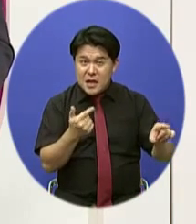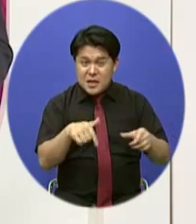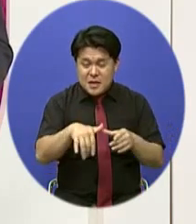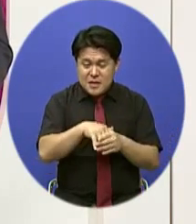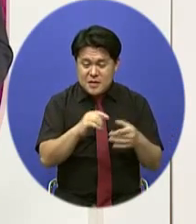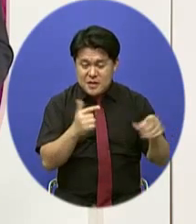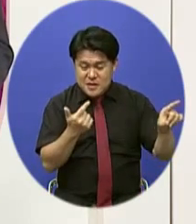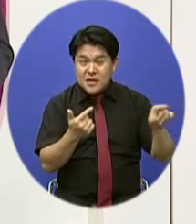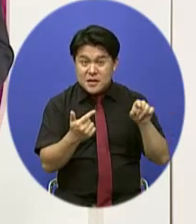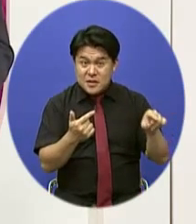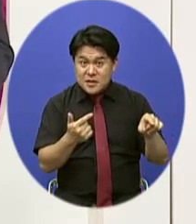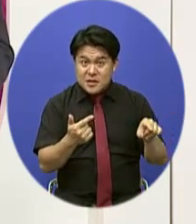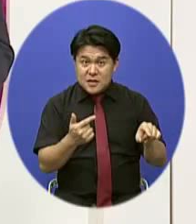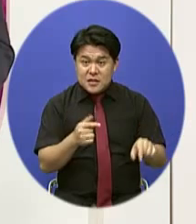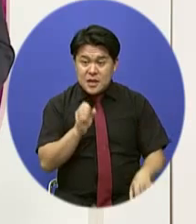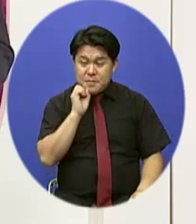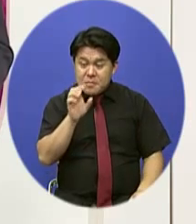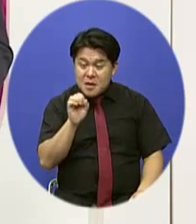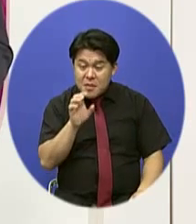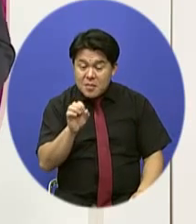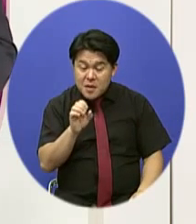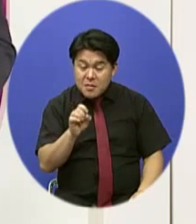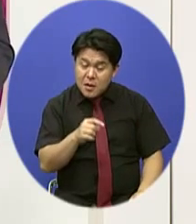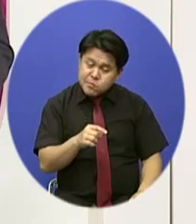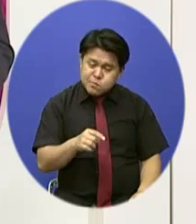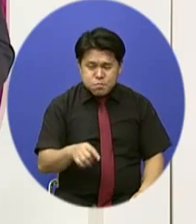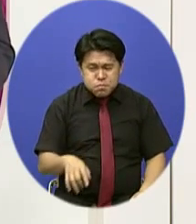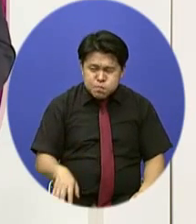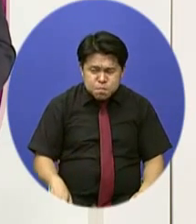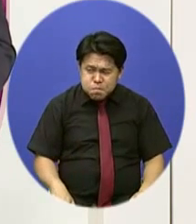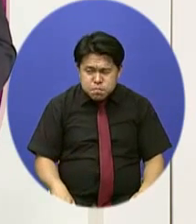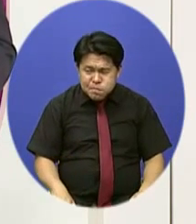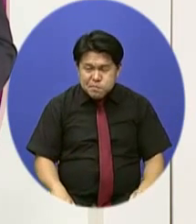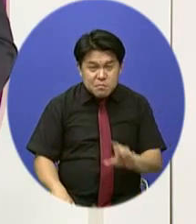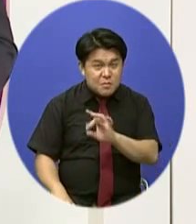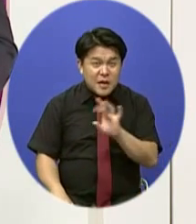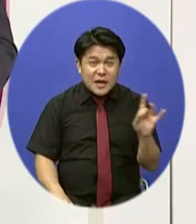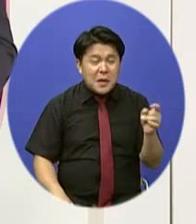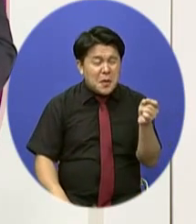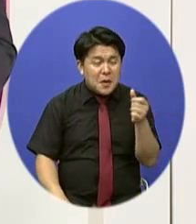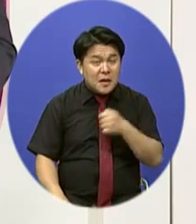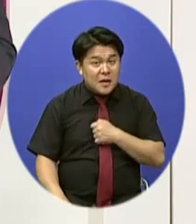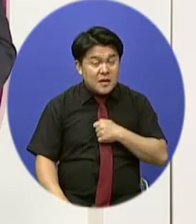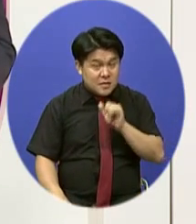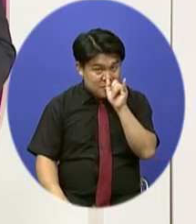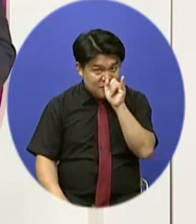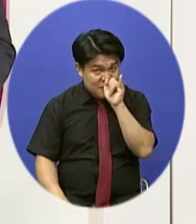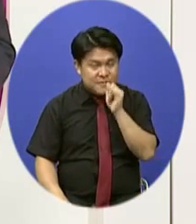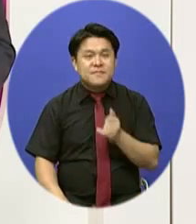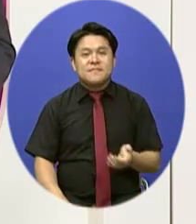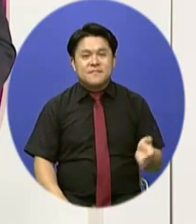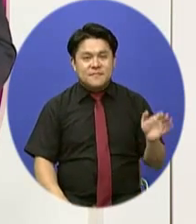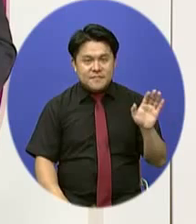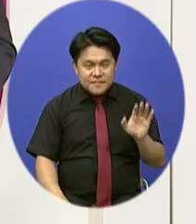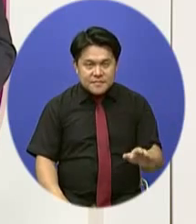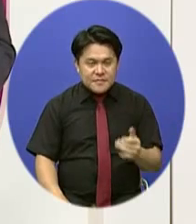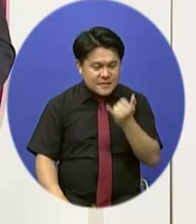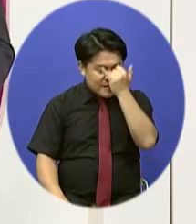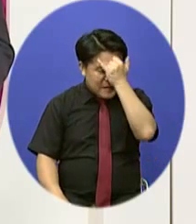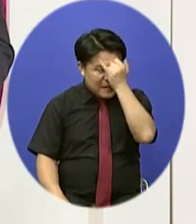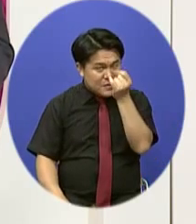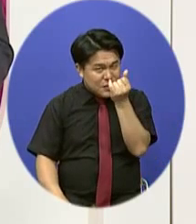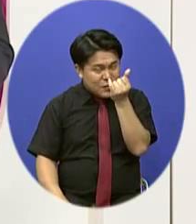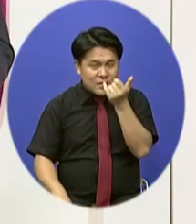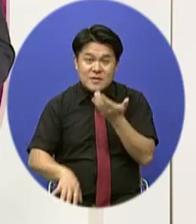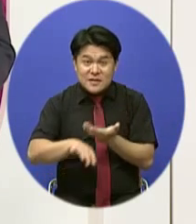이제 우리나라는 동방 예지국인데 예지 뭐 하여튼 그런 부분은 예의 부분은 조금 이제 더비어야 할 예 그